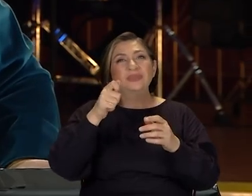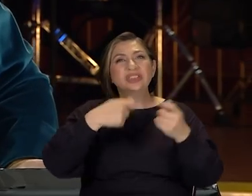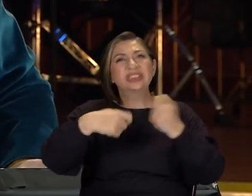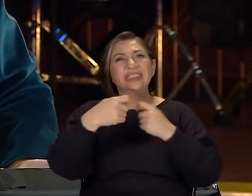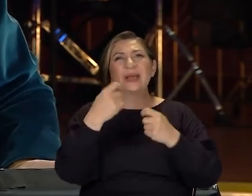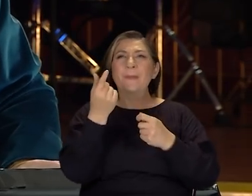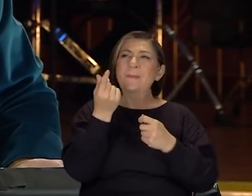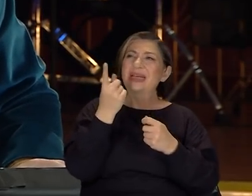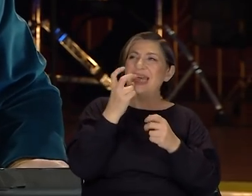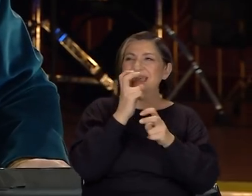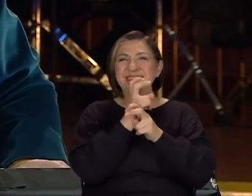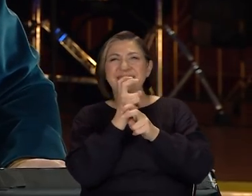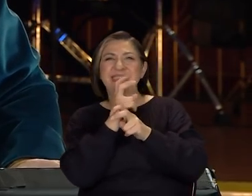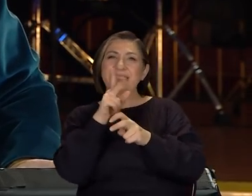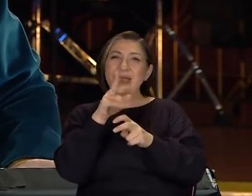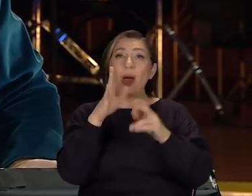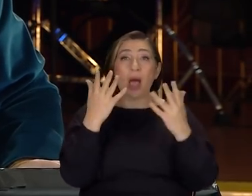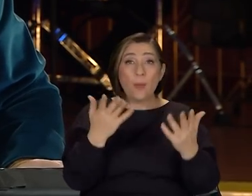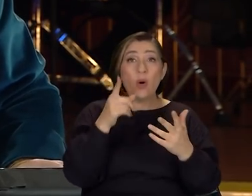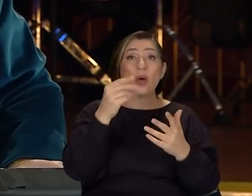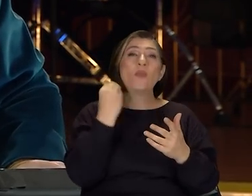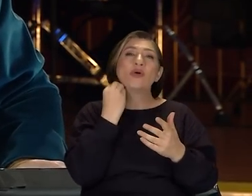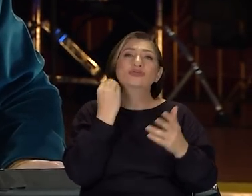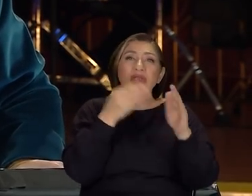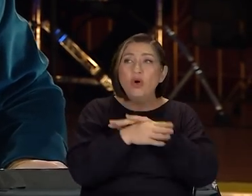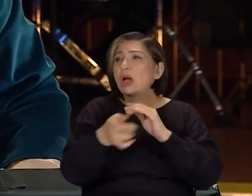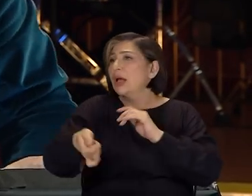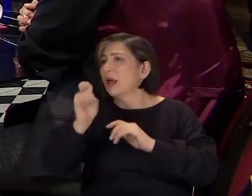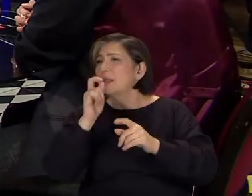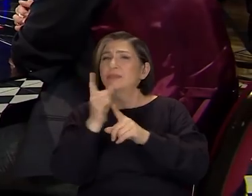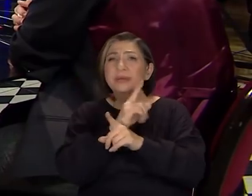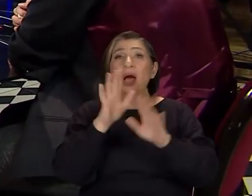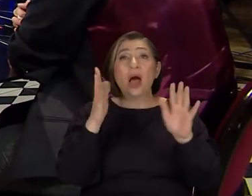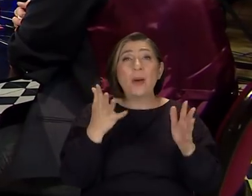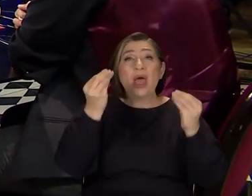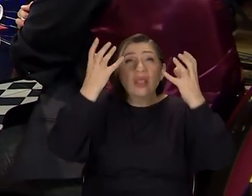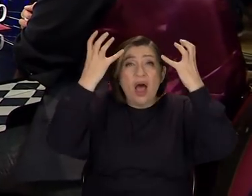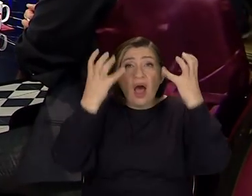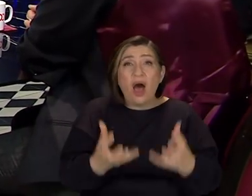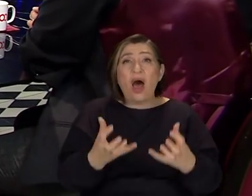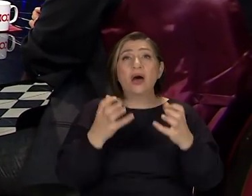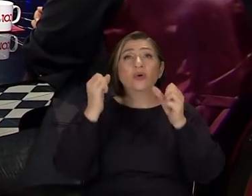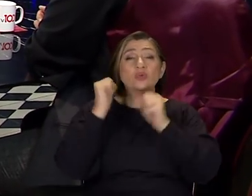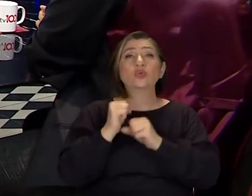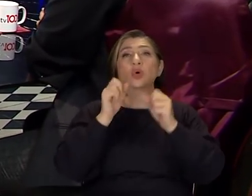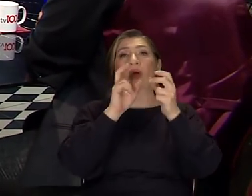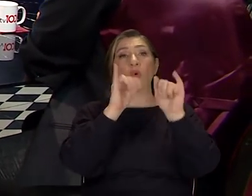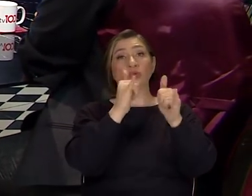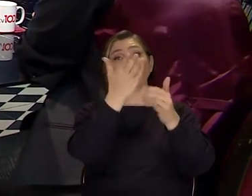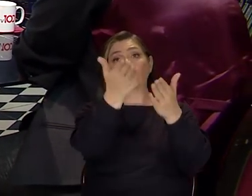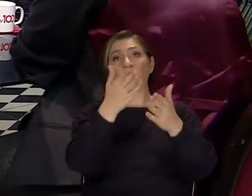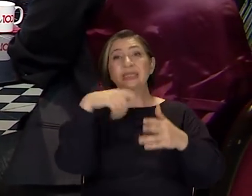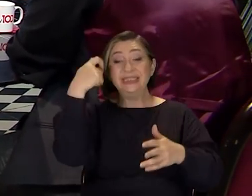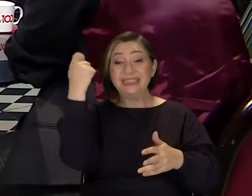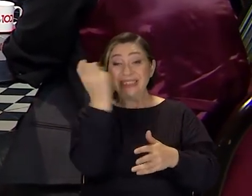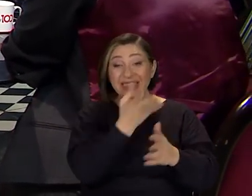Yapım şirketi biraz daha riskli tabii ama tabii onlar da borca giriyor, kredi alıyor, bilmem ne oluyor. Fakat en ağır yükü oyuncu. Çünkü bir de